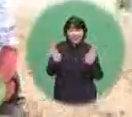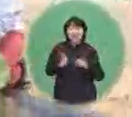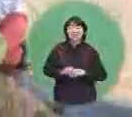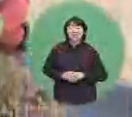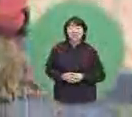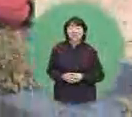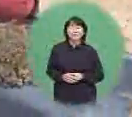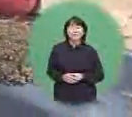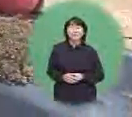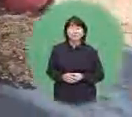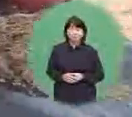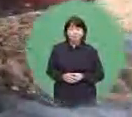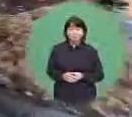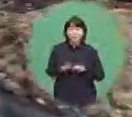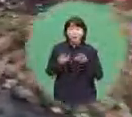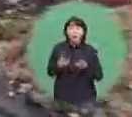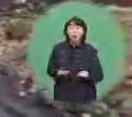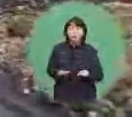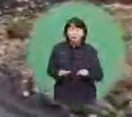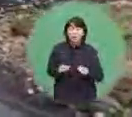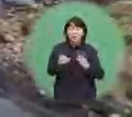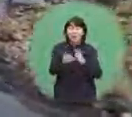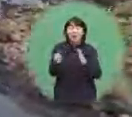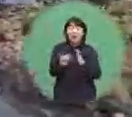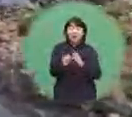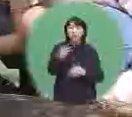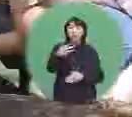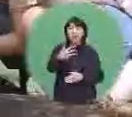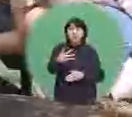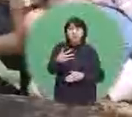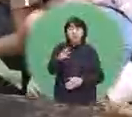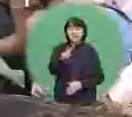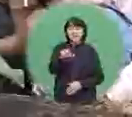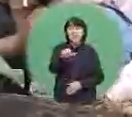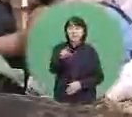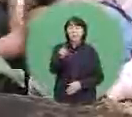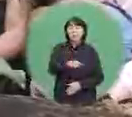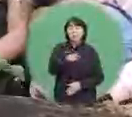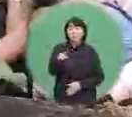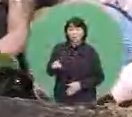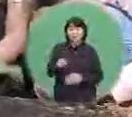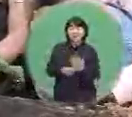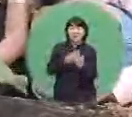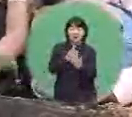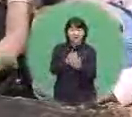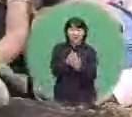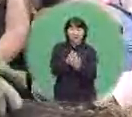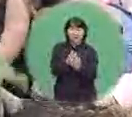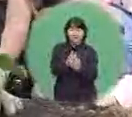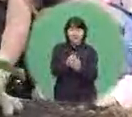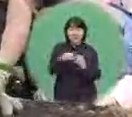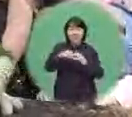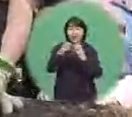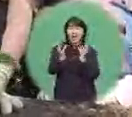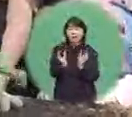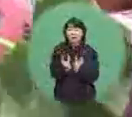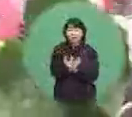この日は8組25人の家族が参加してかぼちゃの苗を植えました。